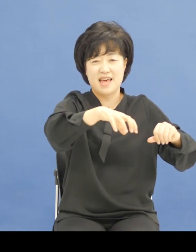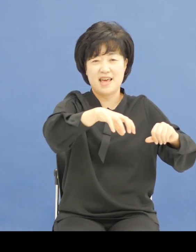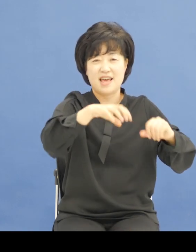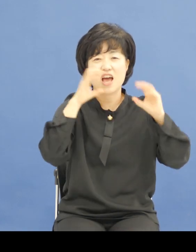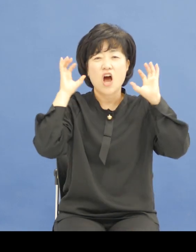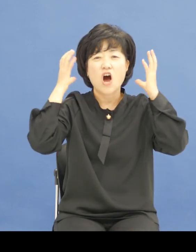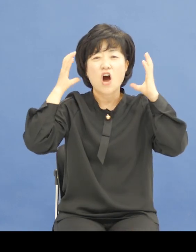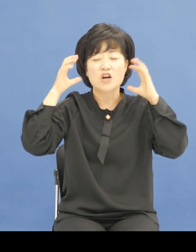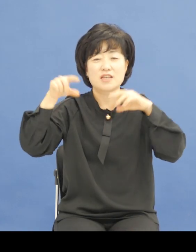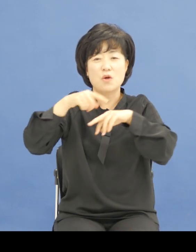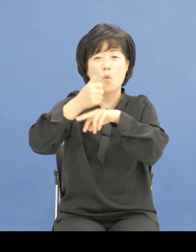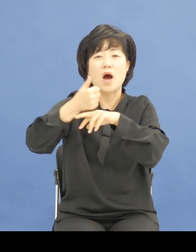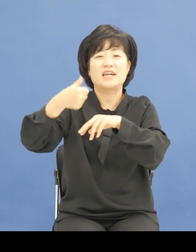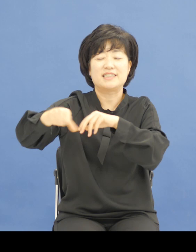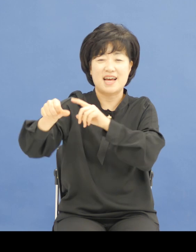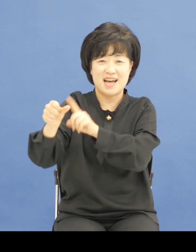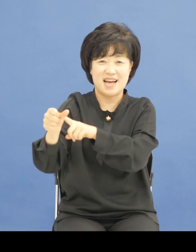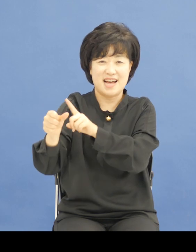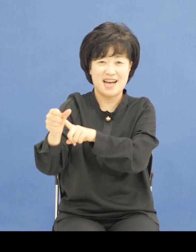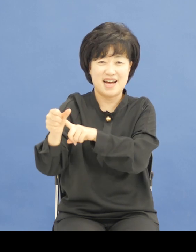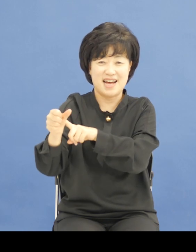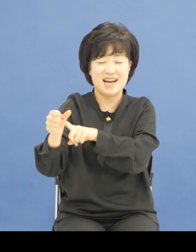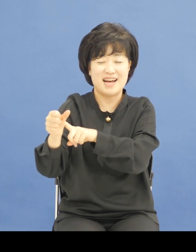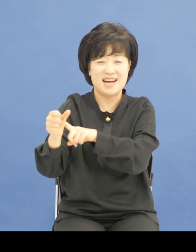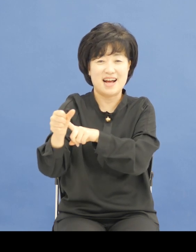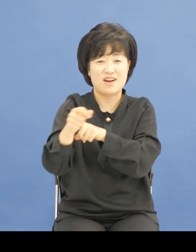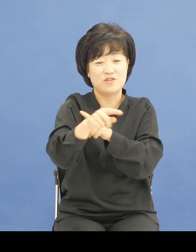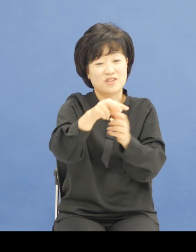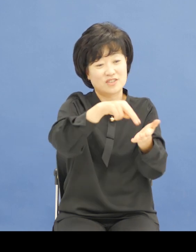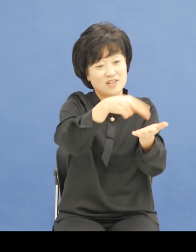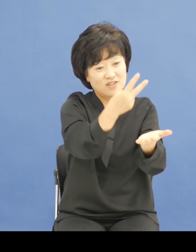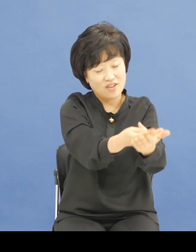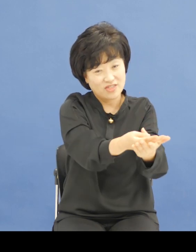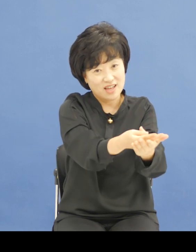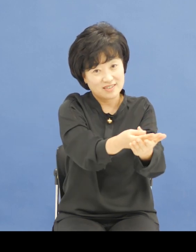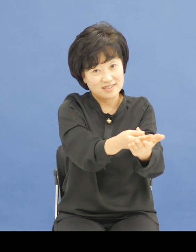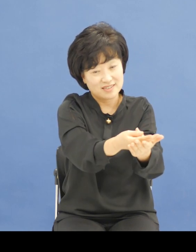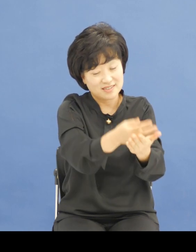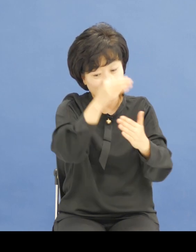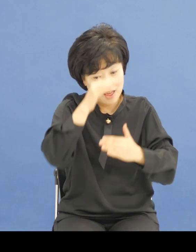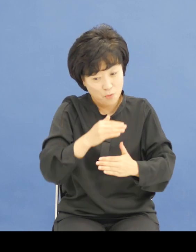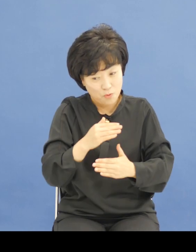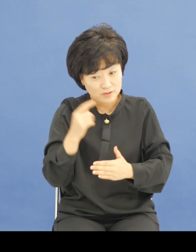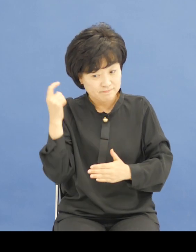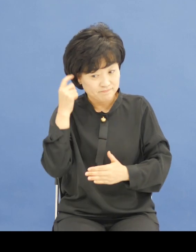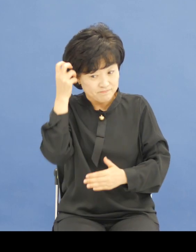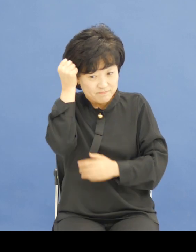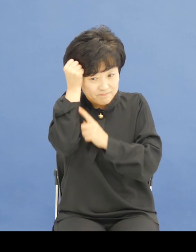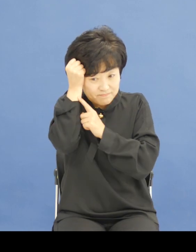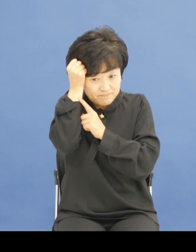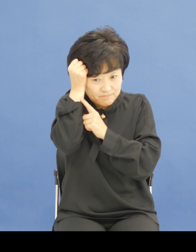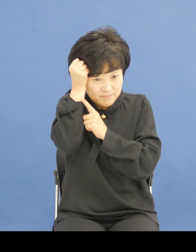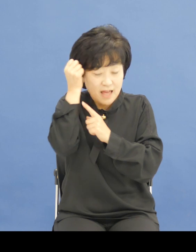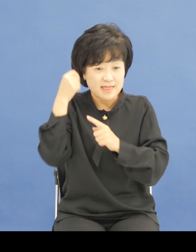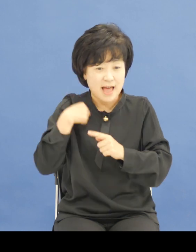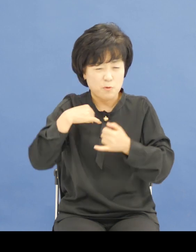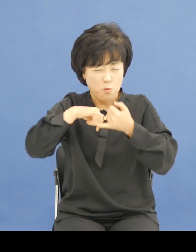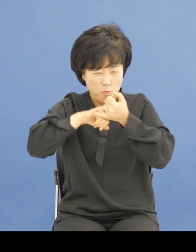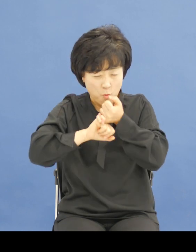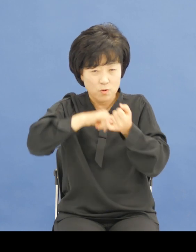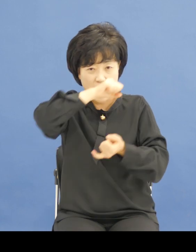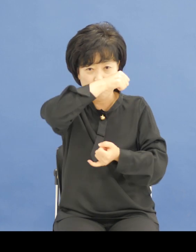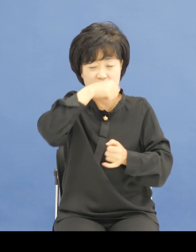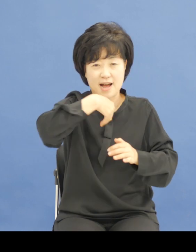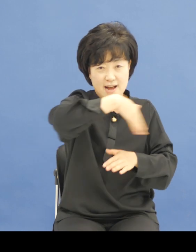가서 어린 왕자를 만나야겠다. 어렸을 때 그 생각을 갖고 계속 아프리카에 대한 꿈을 키워왔었고 가보고